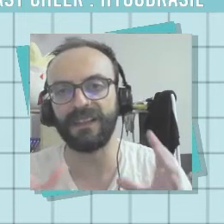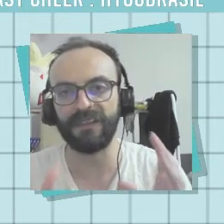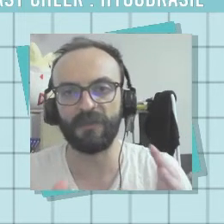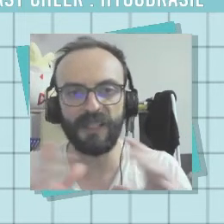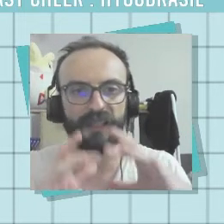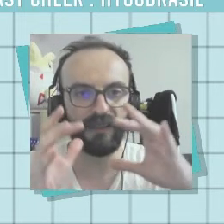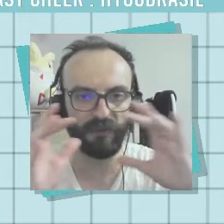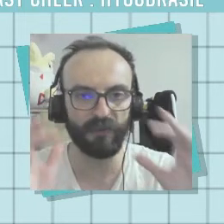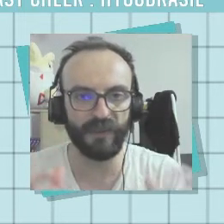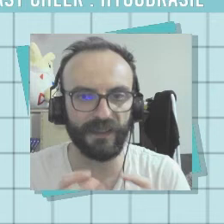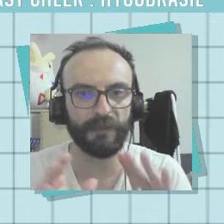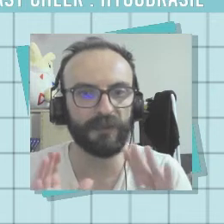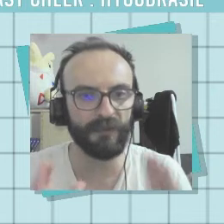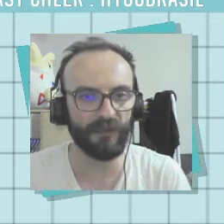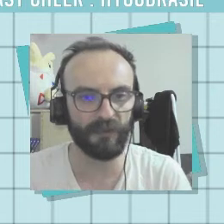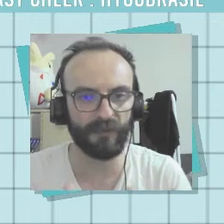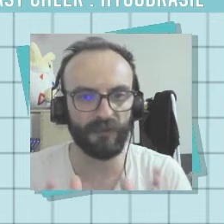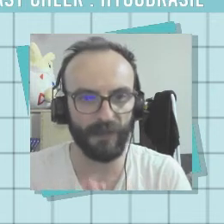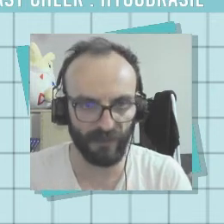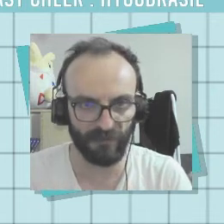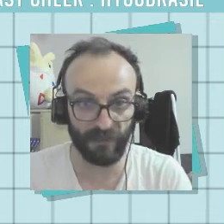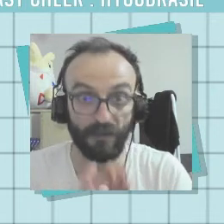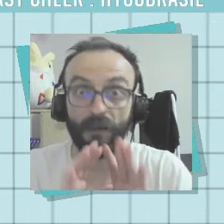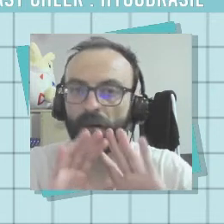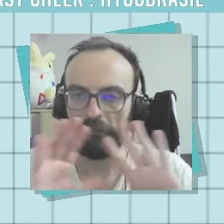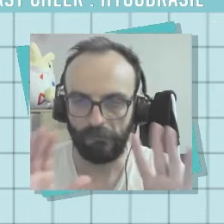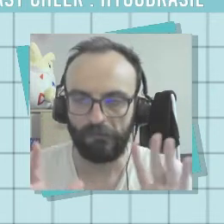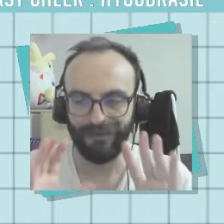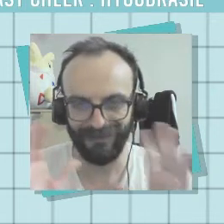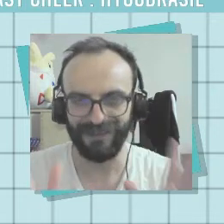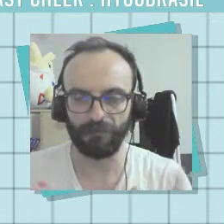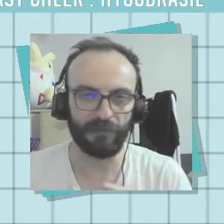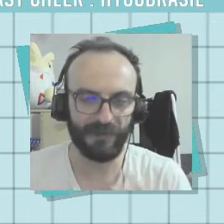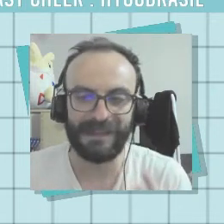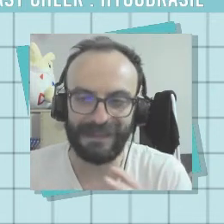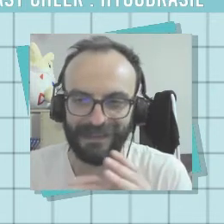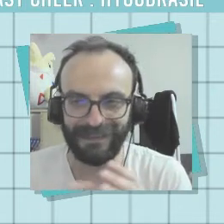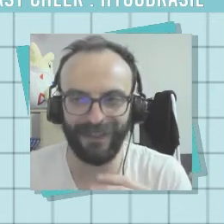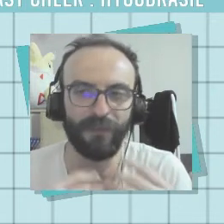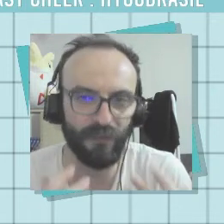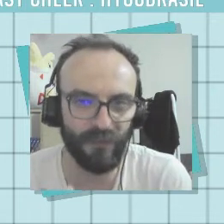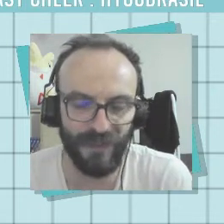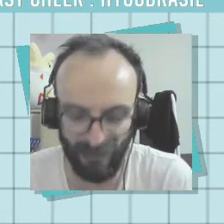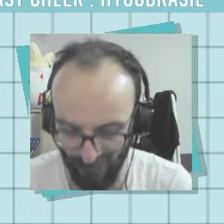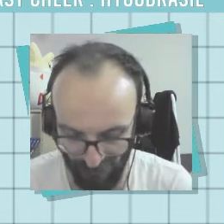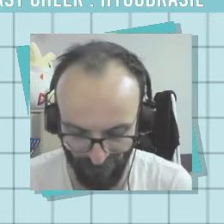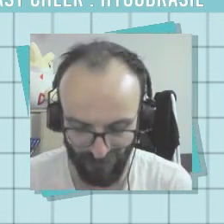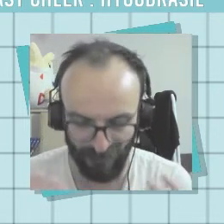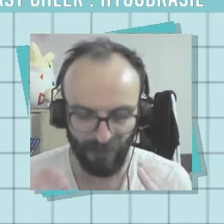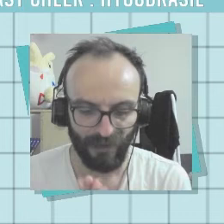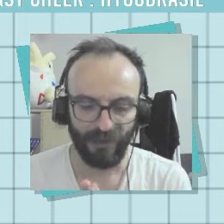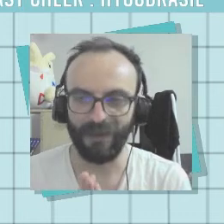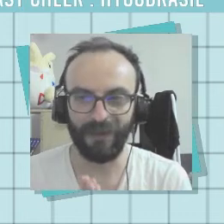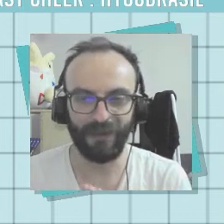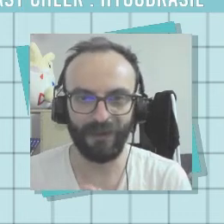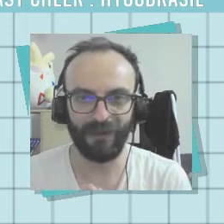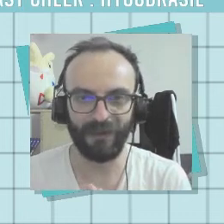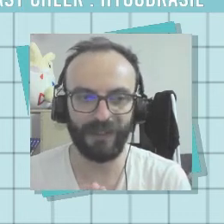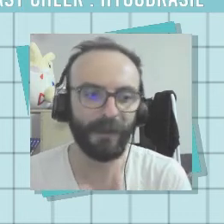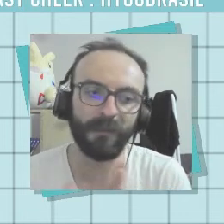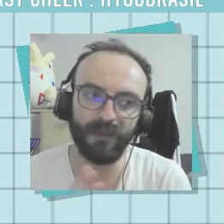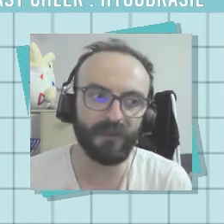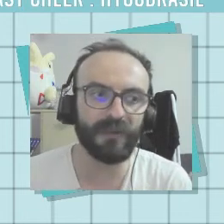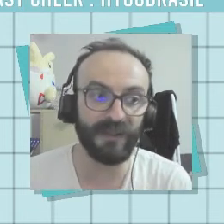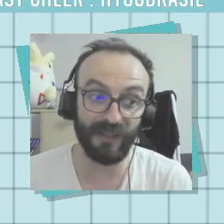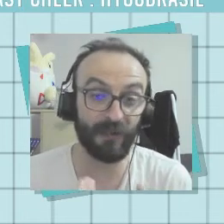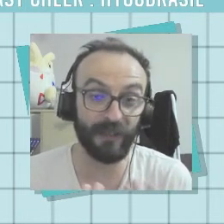détecter des objets quand tu lui détermines une zone spécifique. Bon, c'est très flou, j'en ai conscience. J'ai